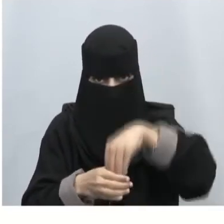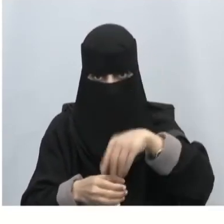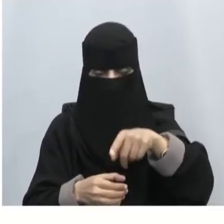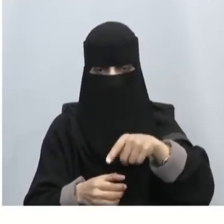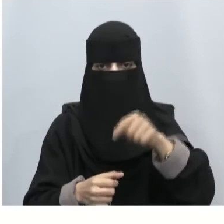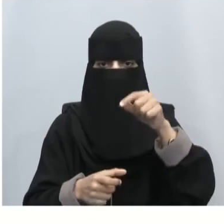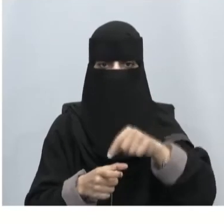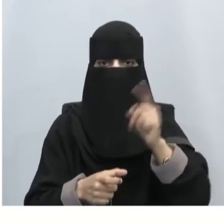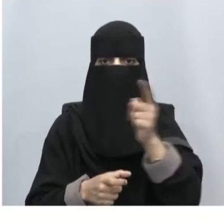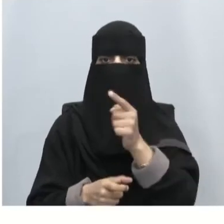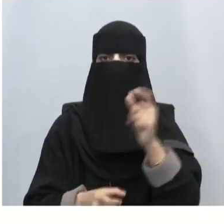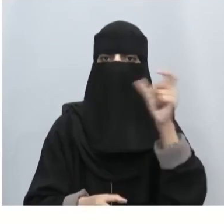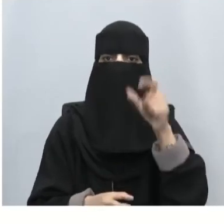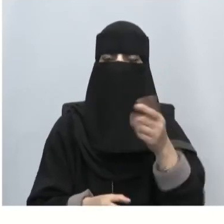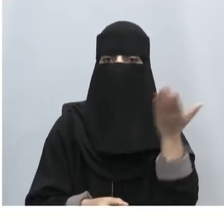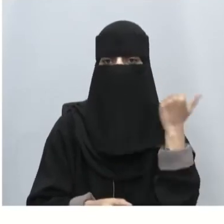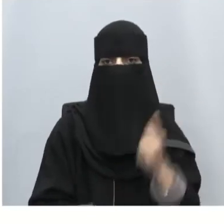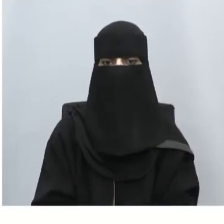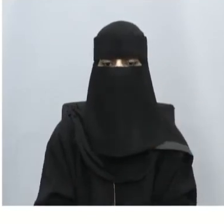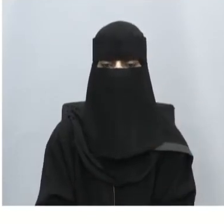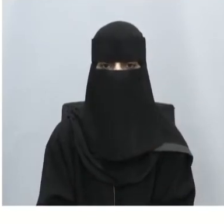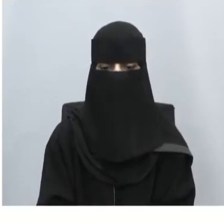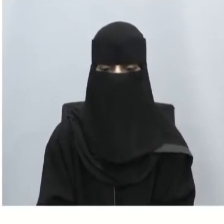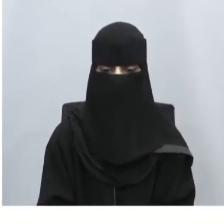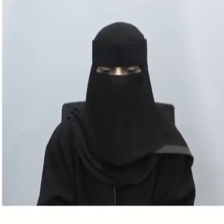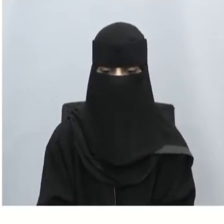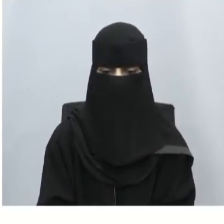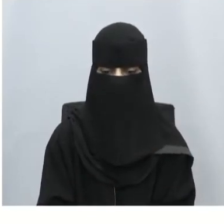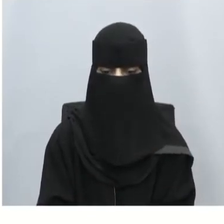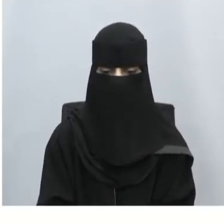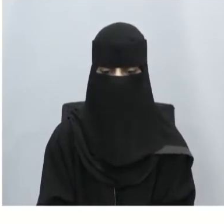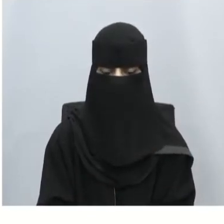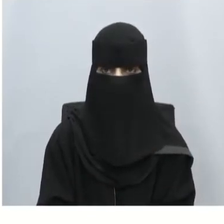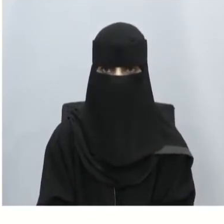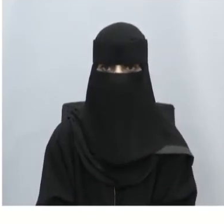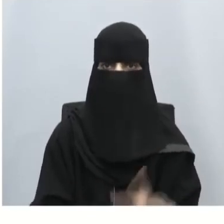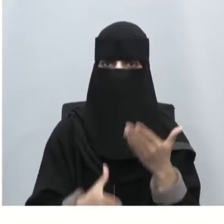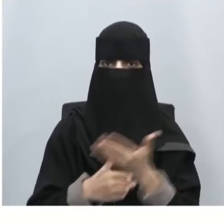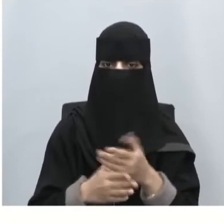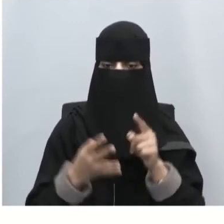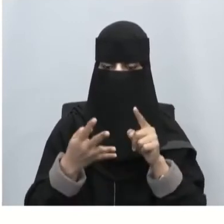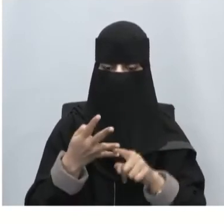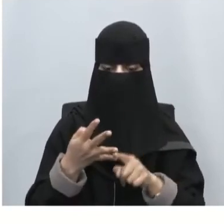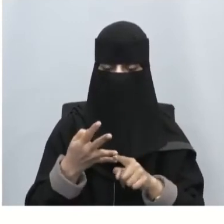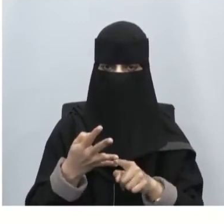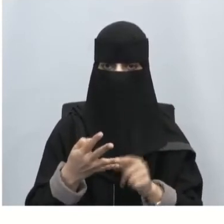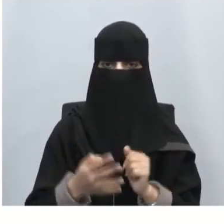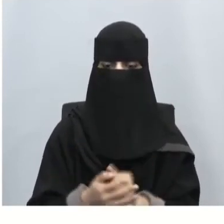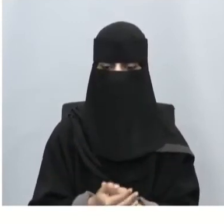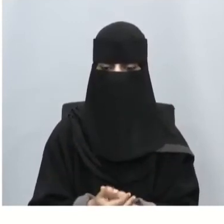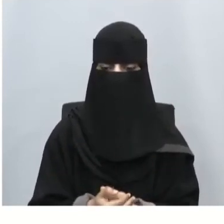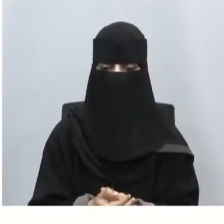البلاد الاسلاميه في تلك الفتره السبب الرابع والاخير طلابي